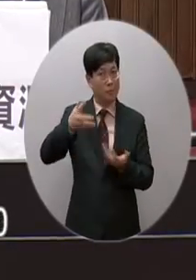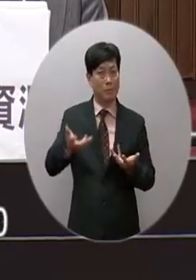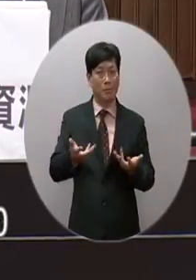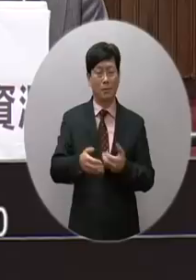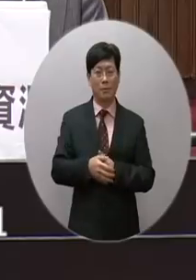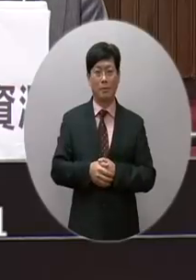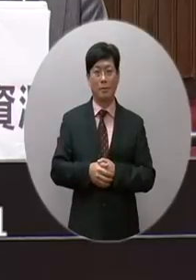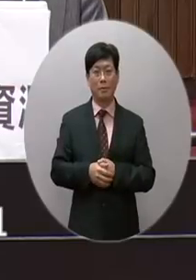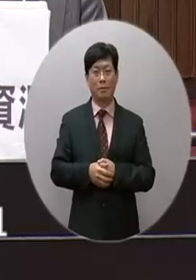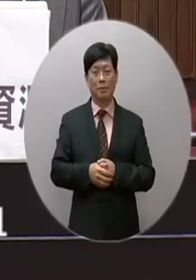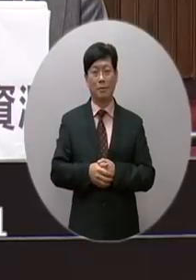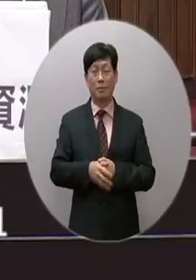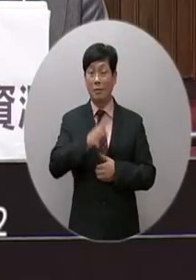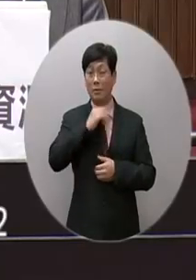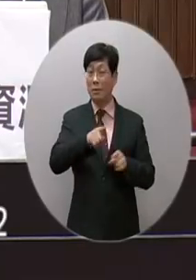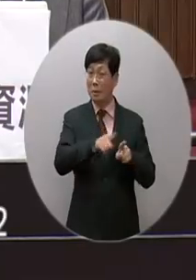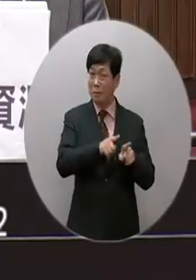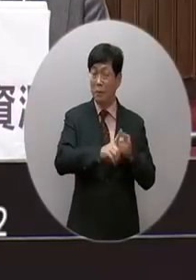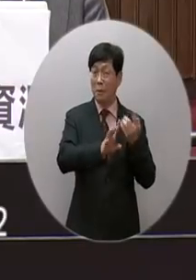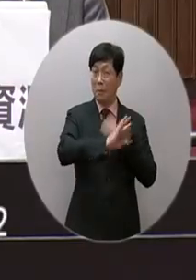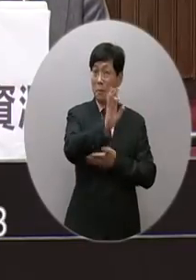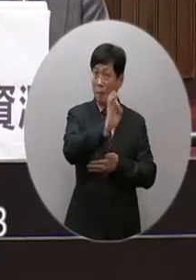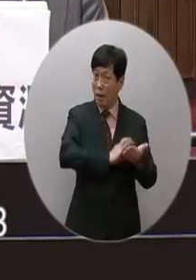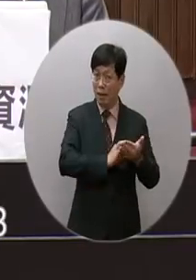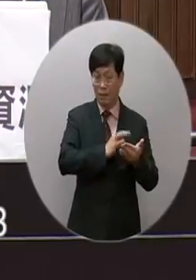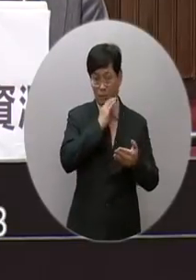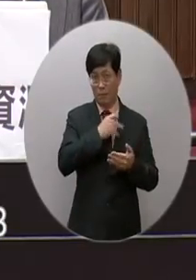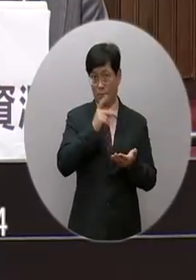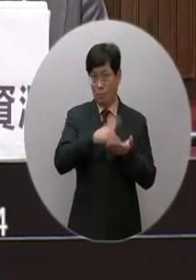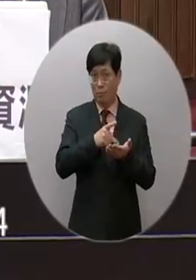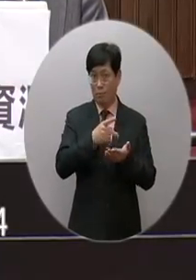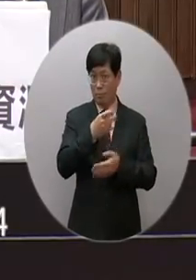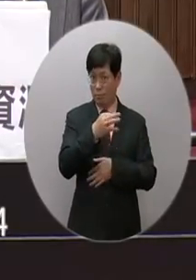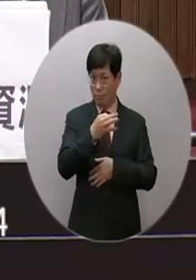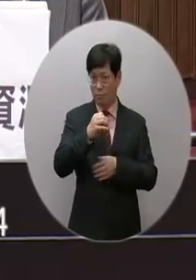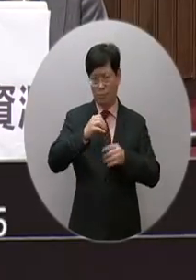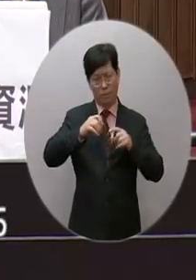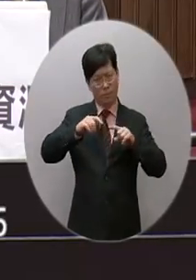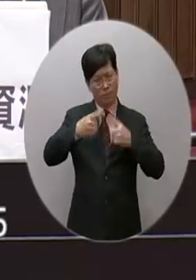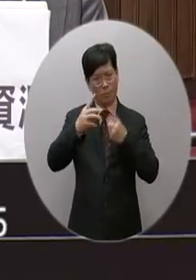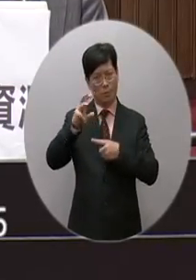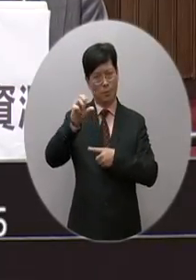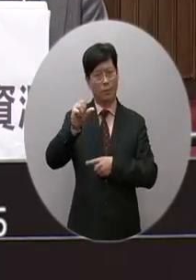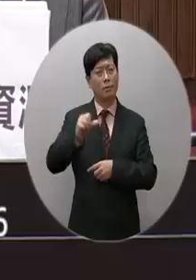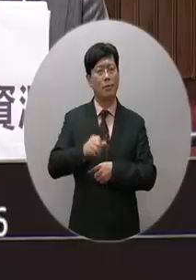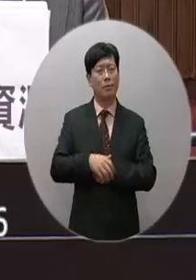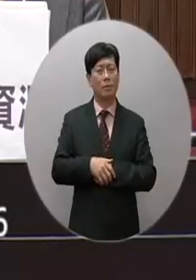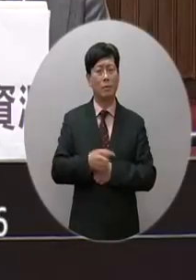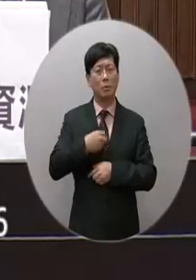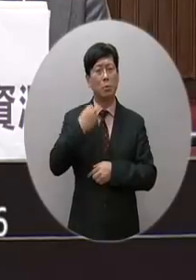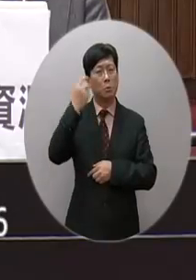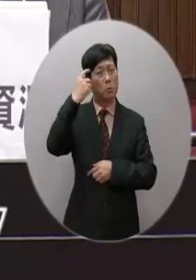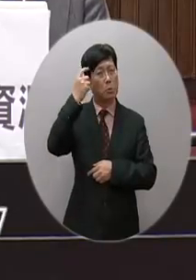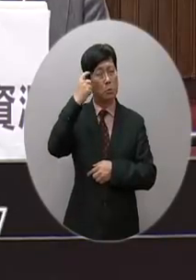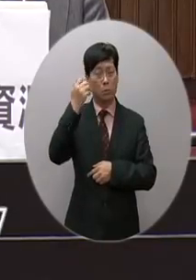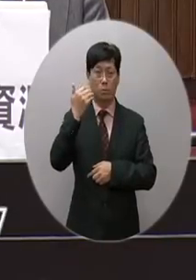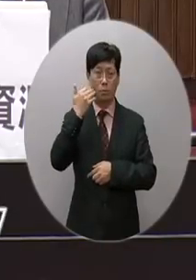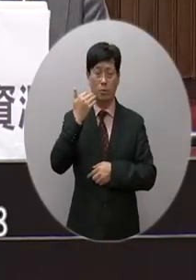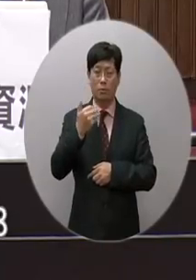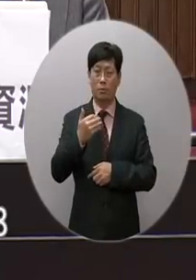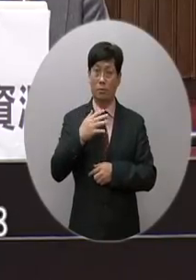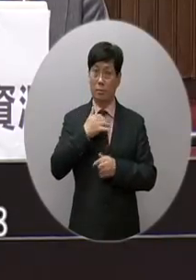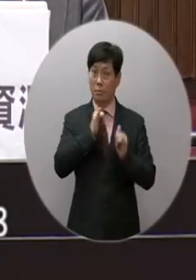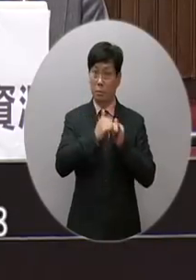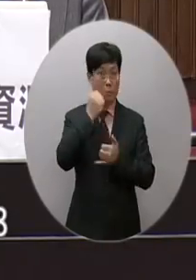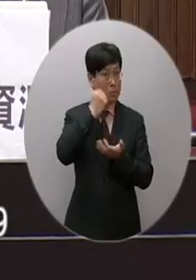分哈，是市价的，可能就是市价的那个租金的超过八五折。好，我觉得如果你既然就是